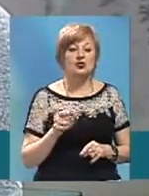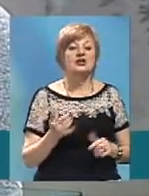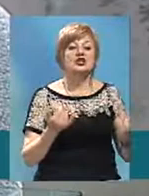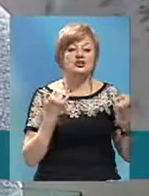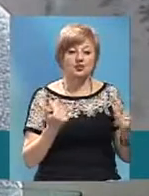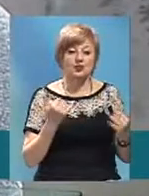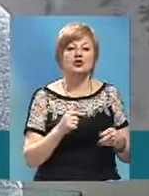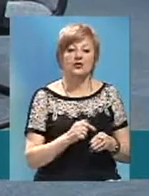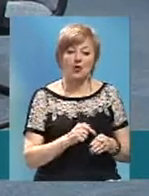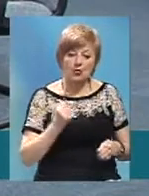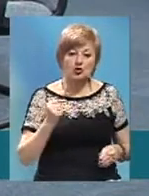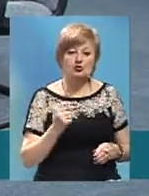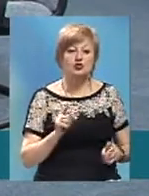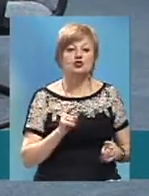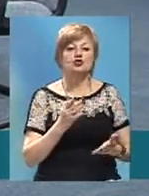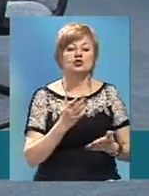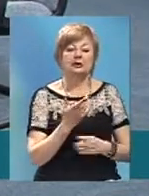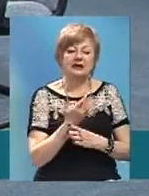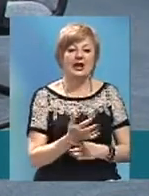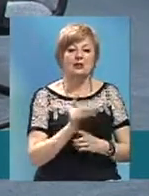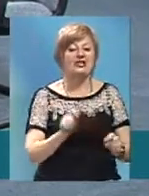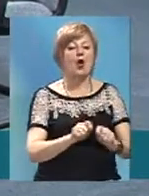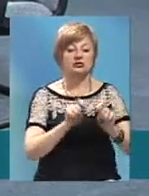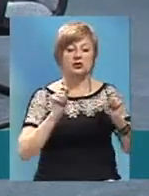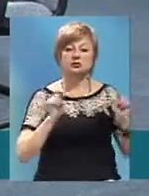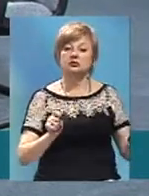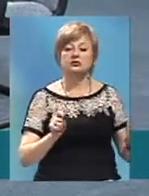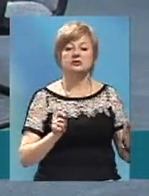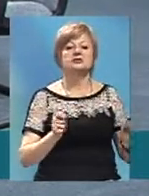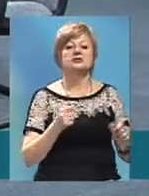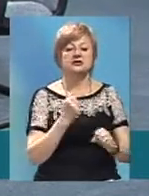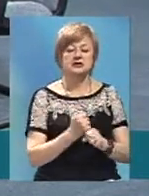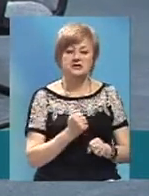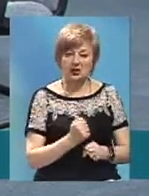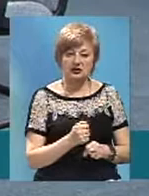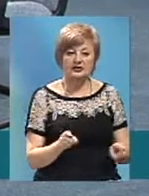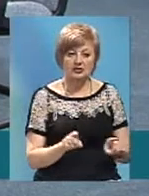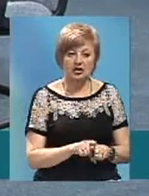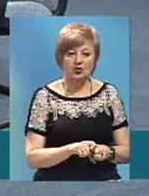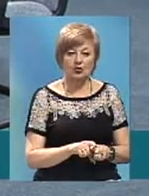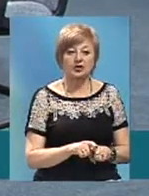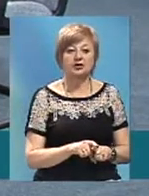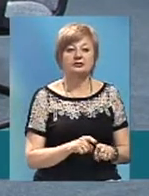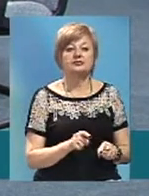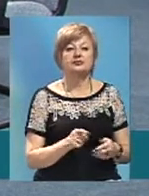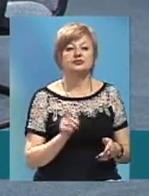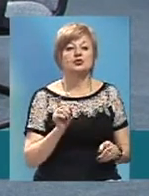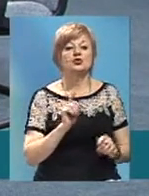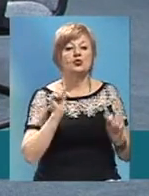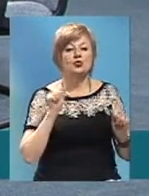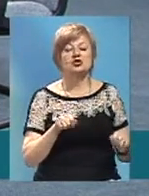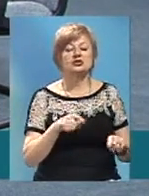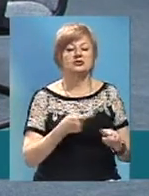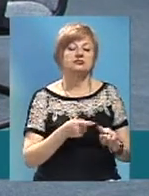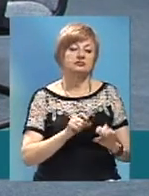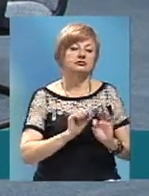сьогодні ви відчули, що є запит на відкритість і на те, щоб створювати своє. Тоді я не буду зараз давати скептичний матеріал. То був матеріал,